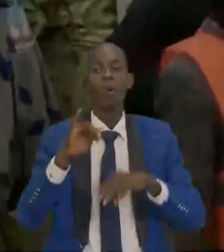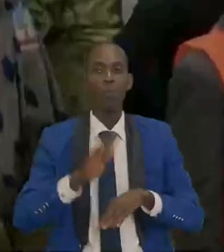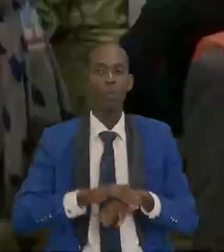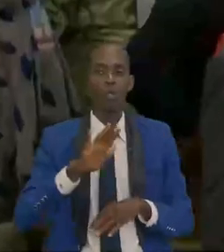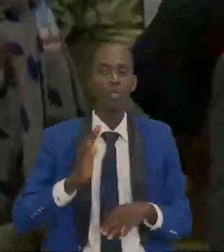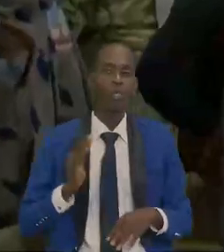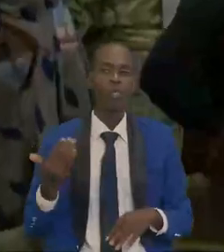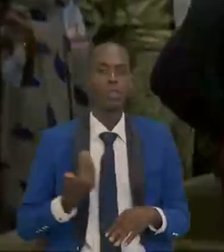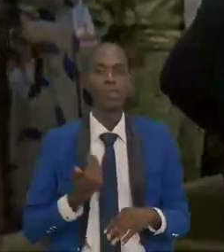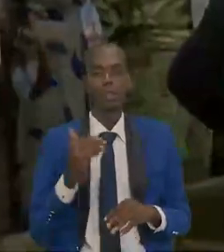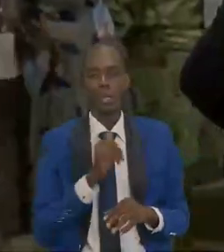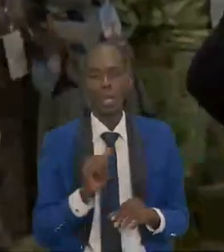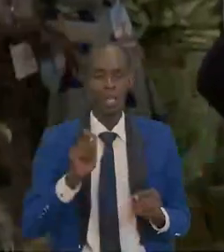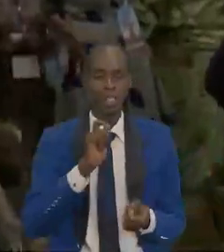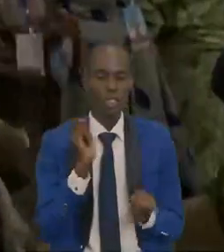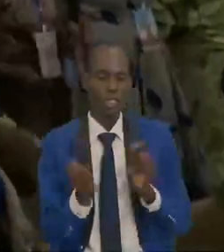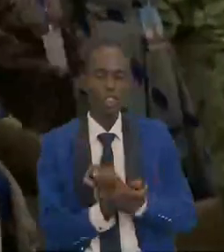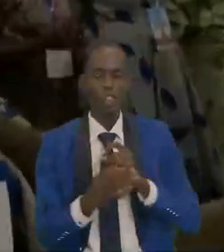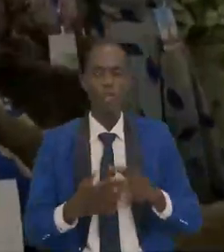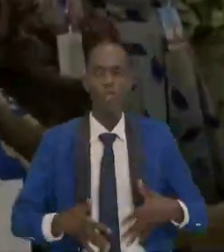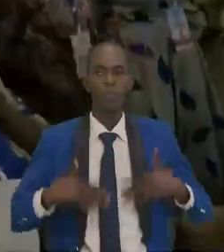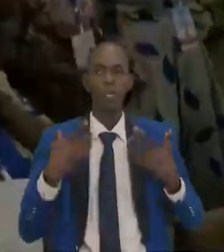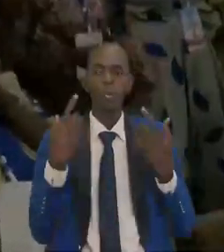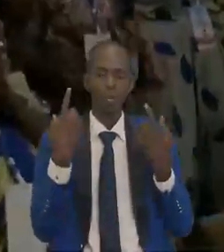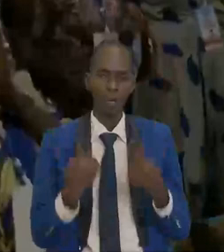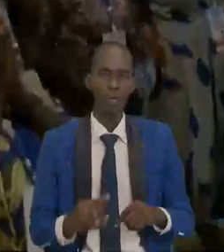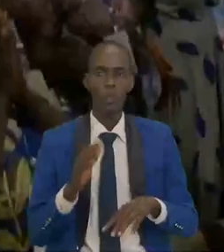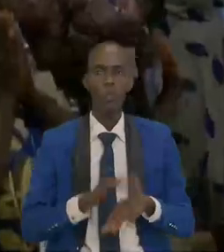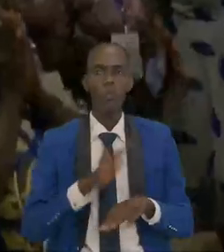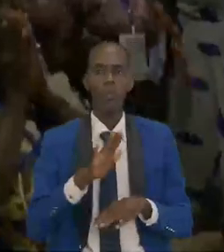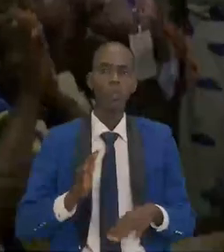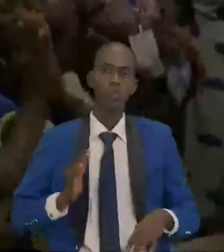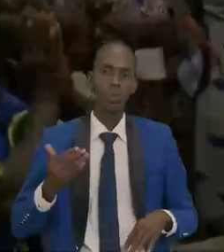âme. Le changement de vie venant sur ton âme.